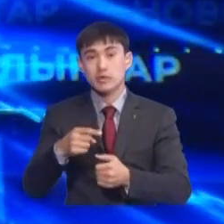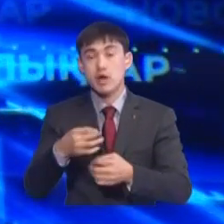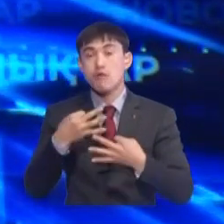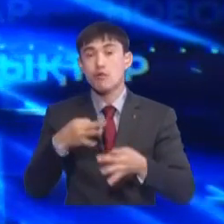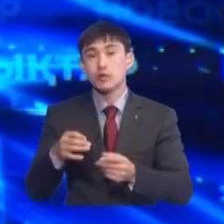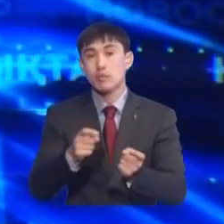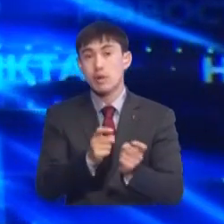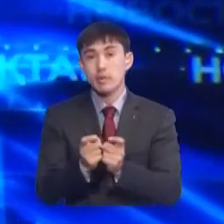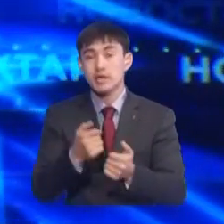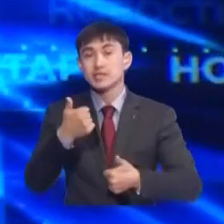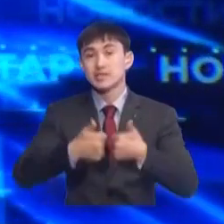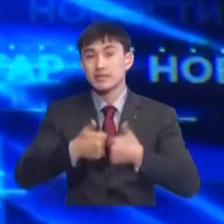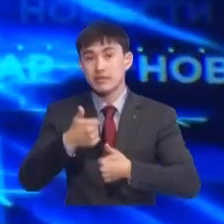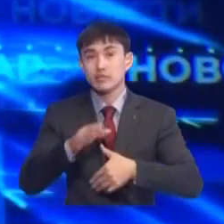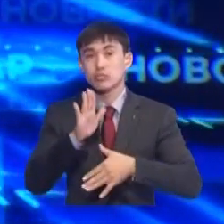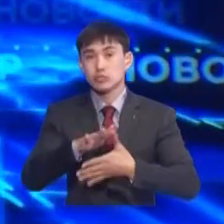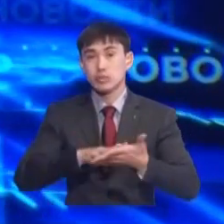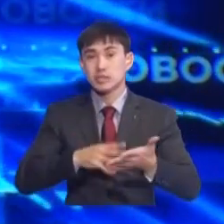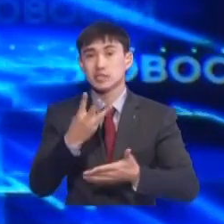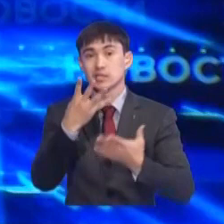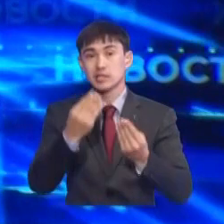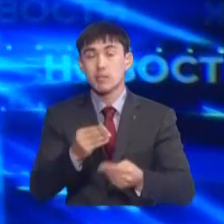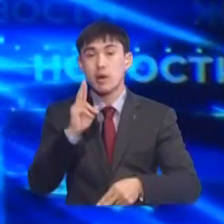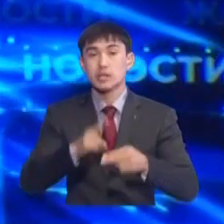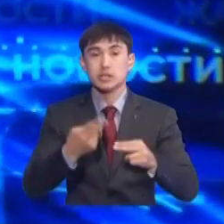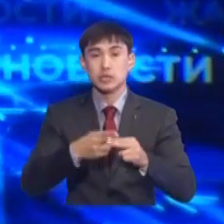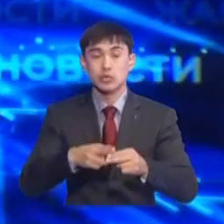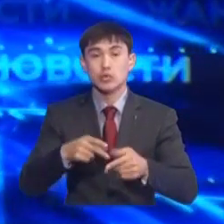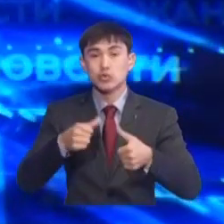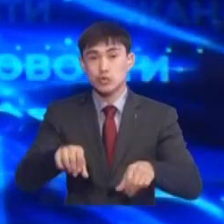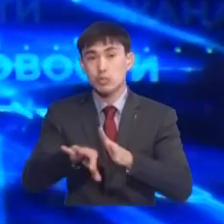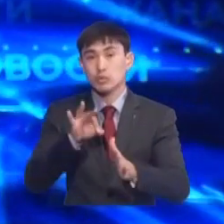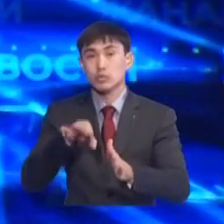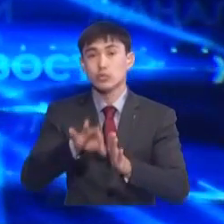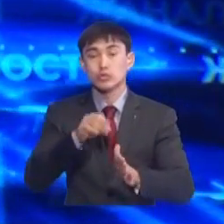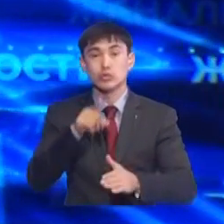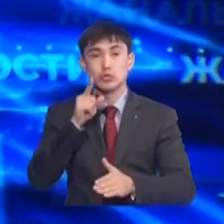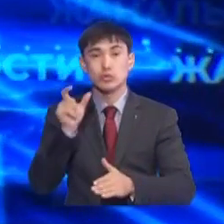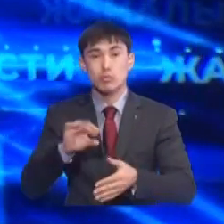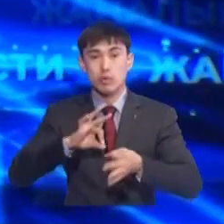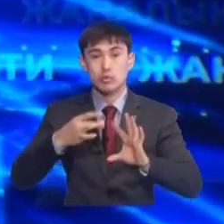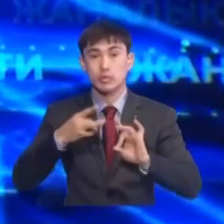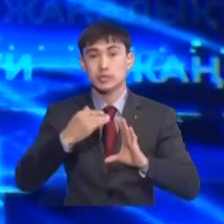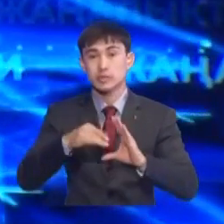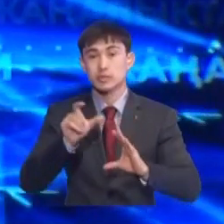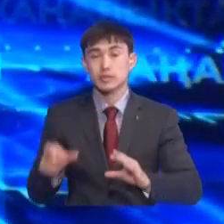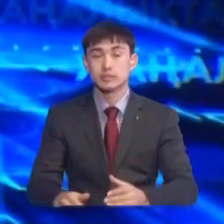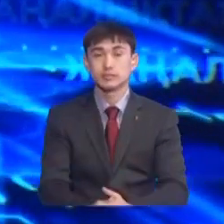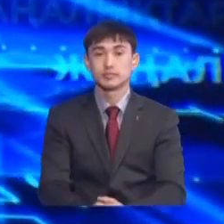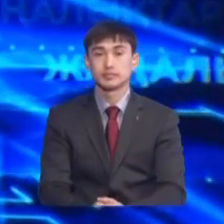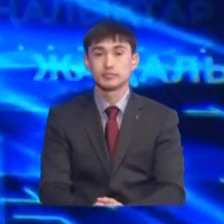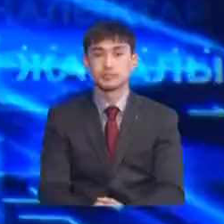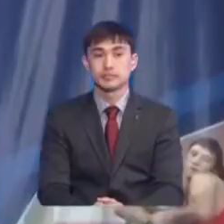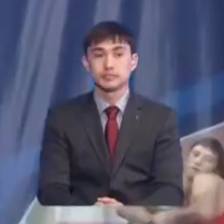и вольной борьбе соревнования будут длиться 3 дня по окончании которых жюри определит лучших юниоров подробнее в нашем следующем